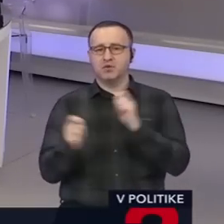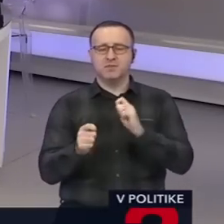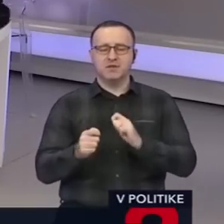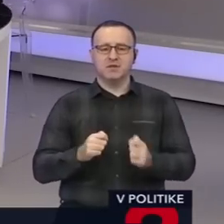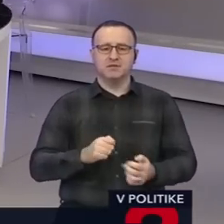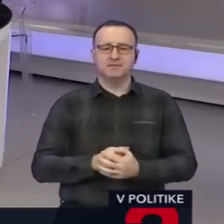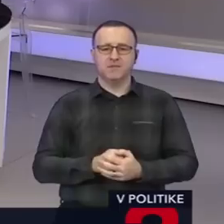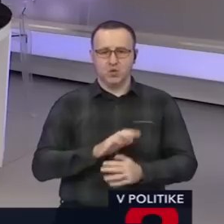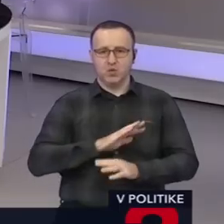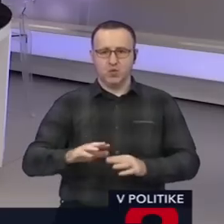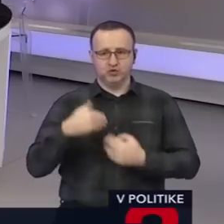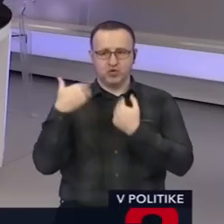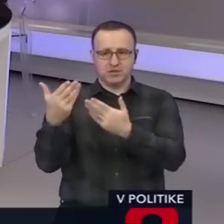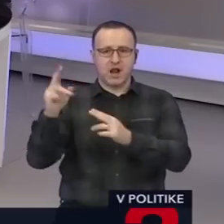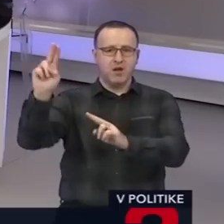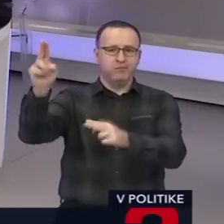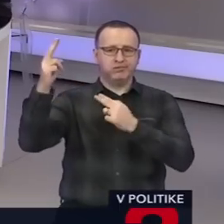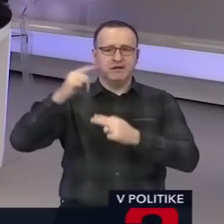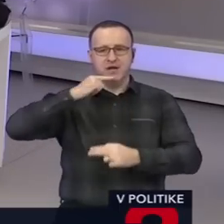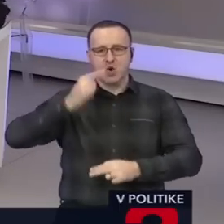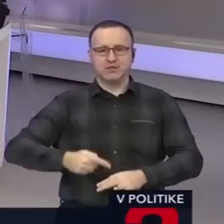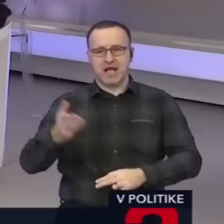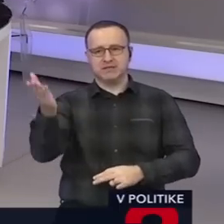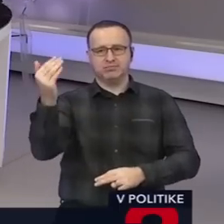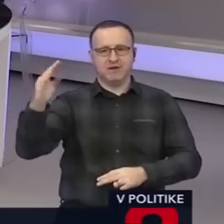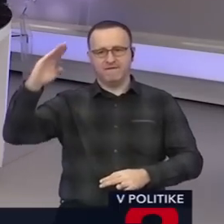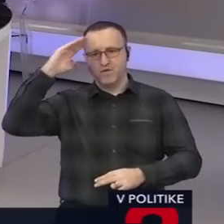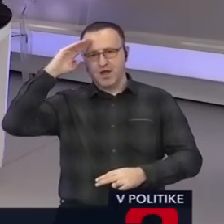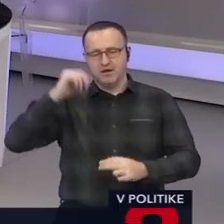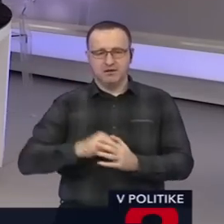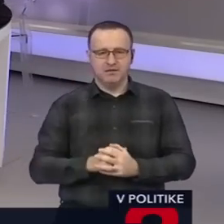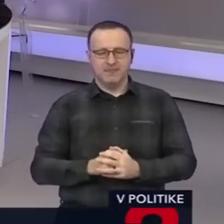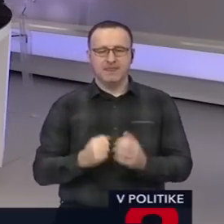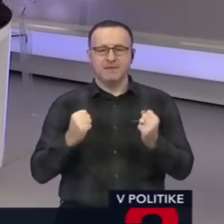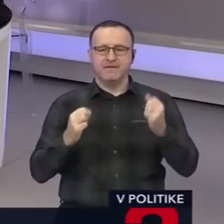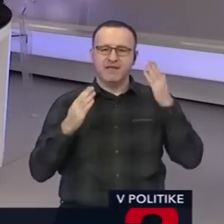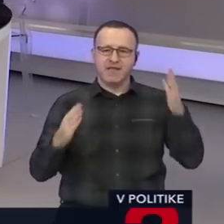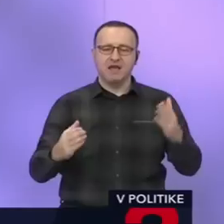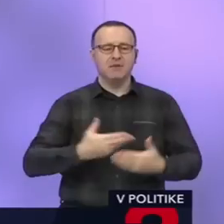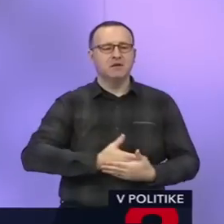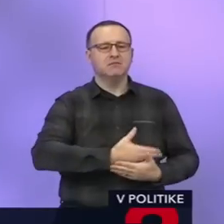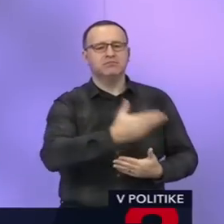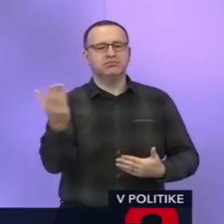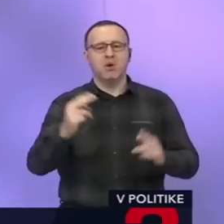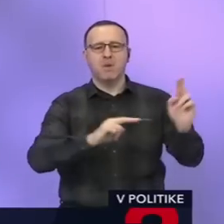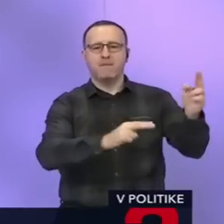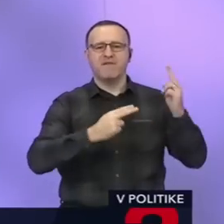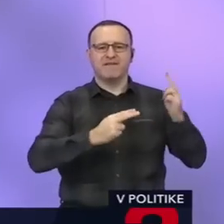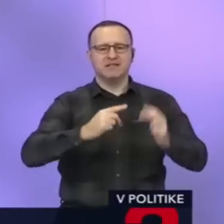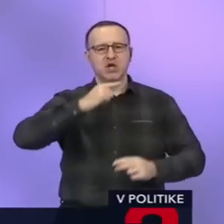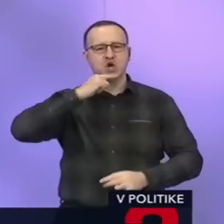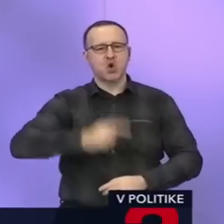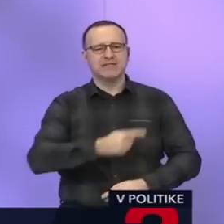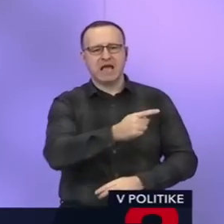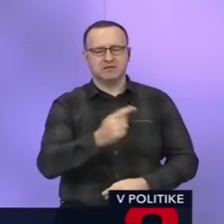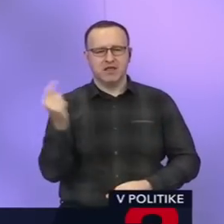Už ste dostali povolávací rozkaz, pán poslanec Kmec? Pevne verím, že k rozdávaniu povolávacích rozkazov nepríde, pretože to, čo sa šíri